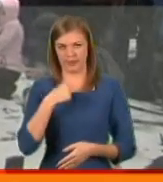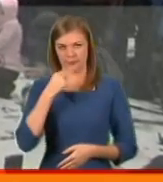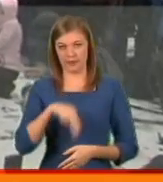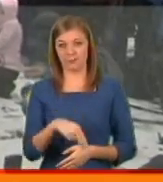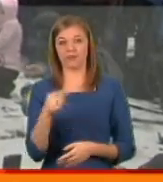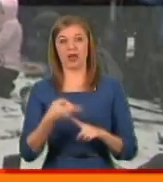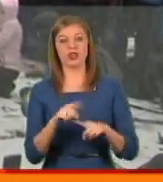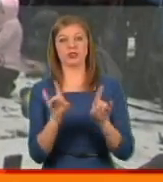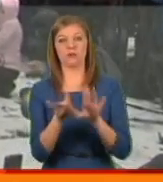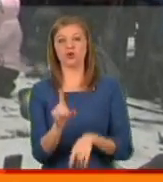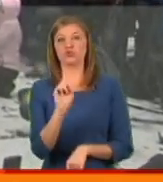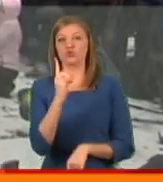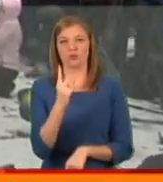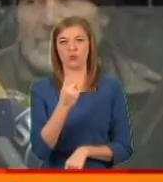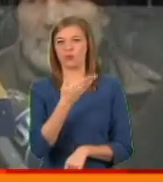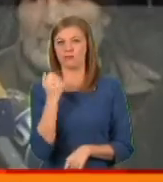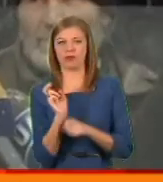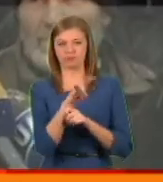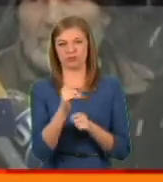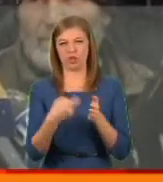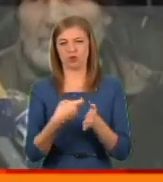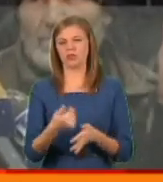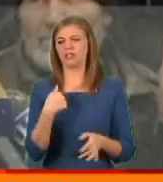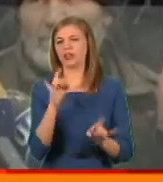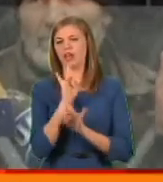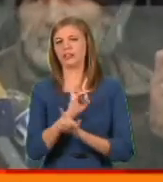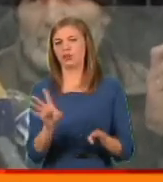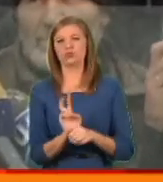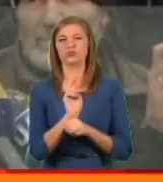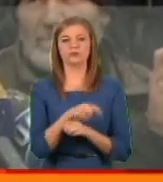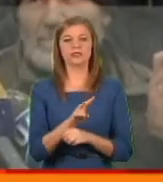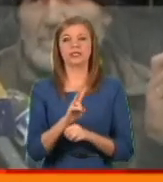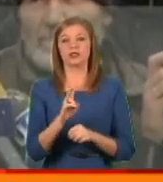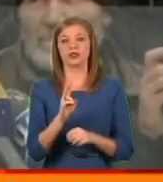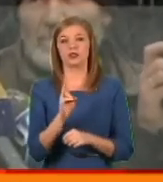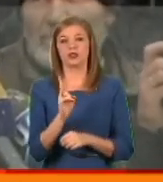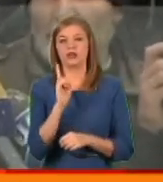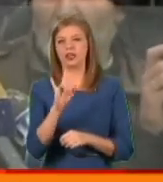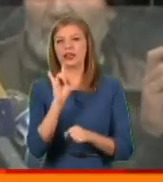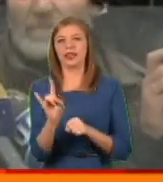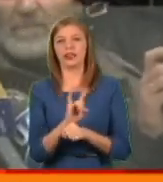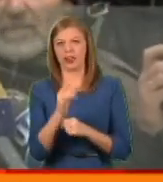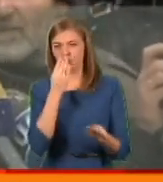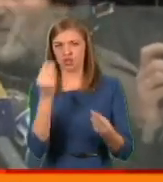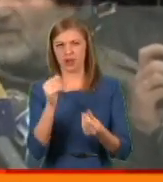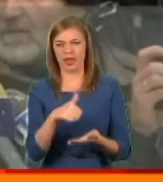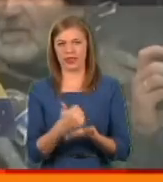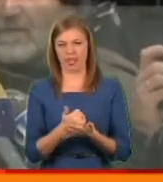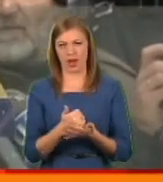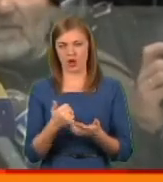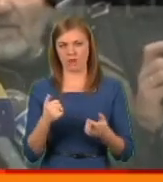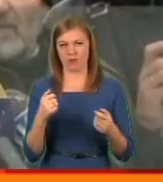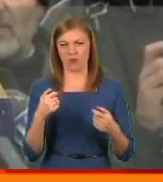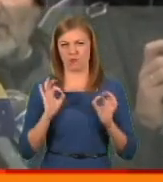ще пояснює, чому не пішов зранку на допит. Я не буду являться никакому лже генерального прокурора. Он